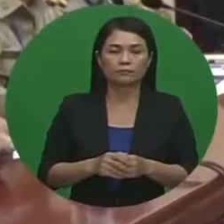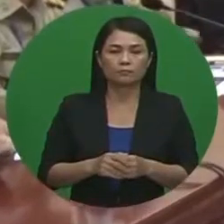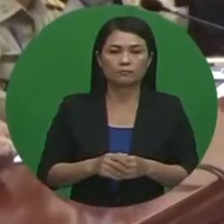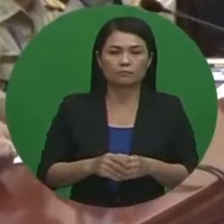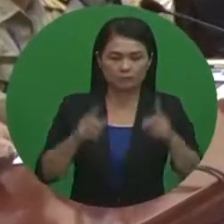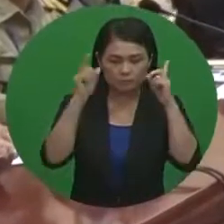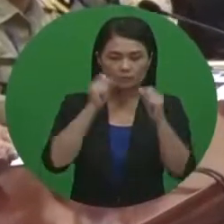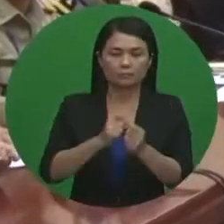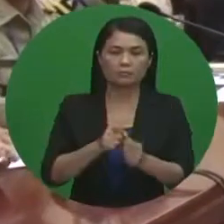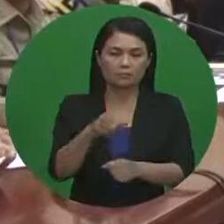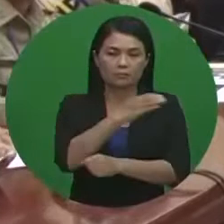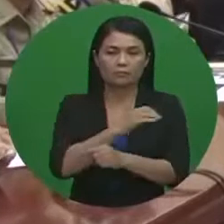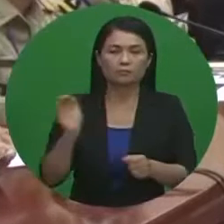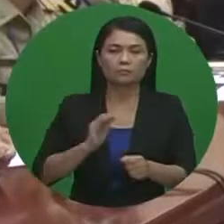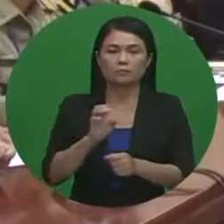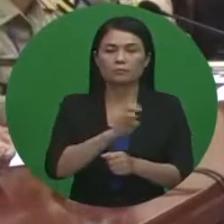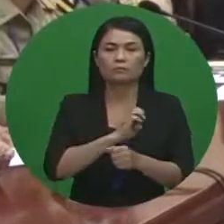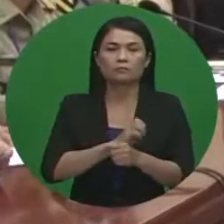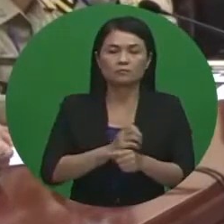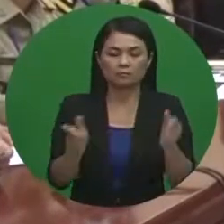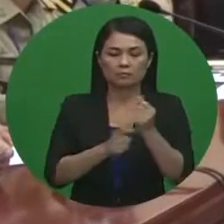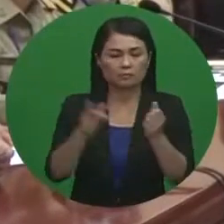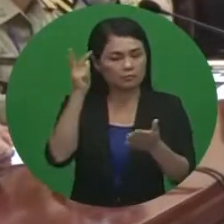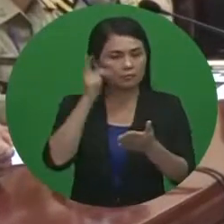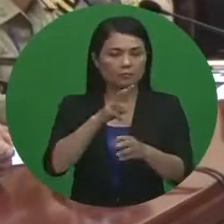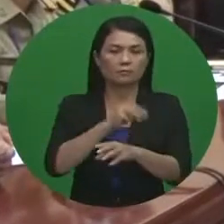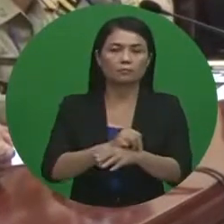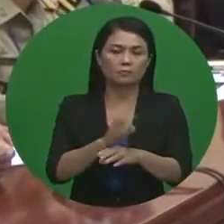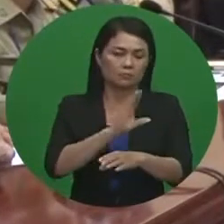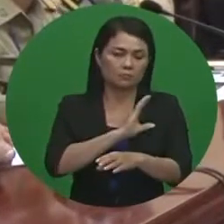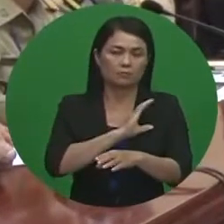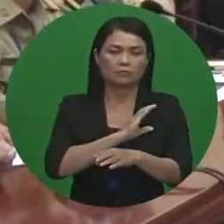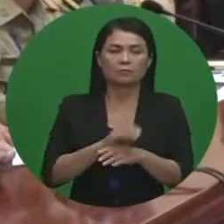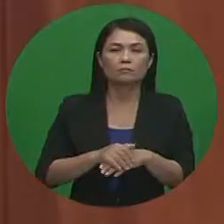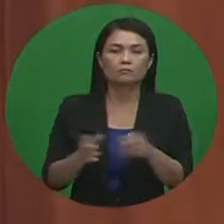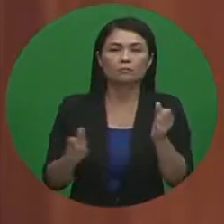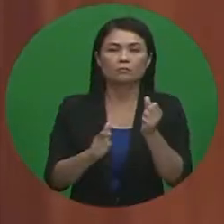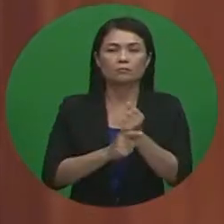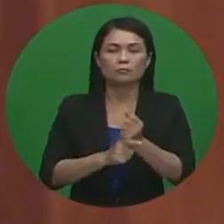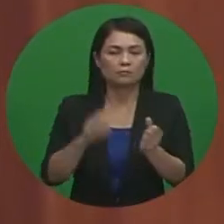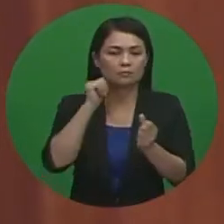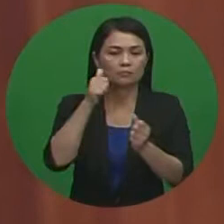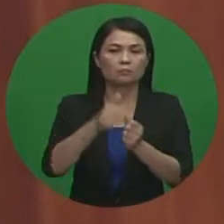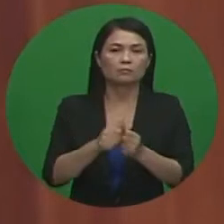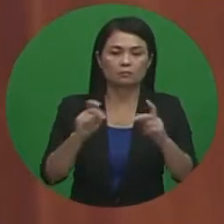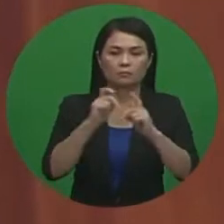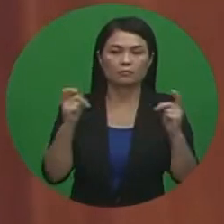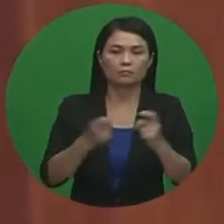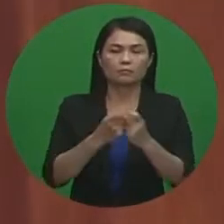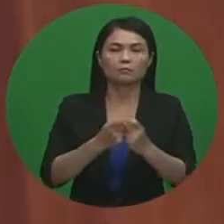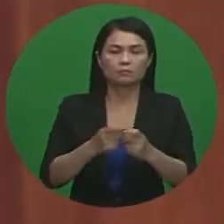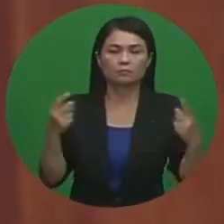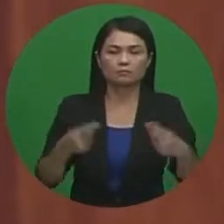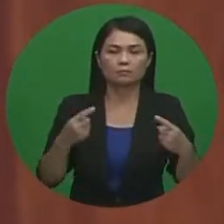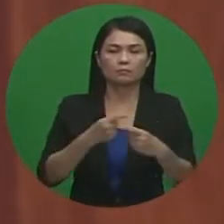ឯកឧត្តមឧត្តមសេនីយ៍ឯកសរសិទ្ធិអនុរដ្ឋលេខាធិការក្រសួងមហាផ្ទៃនិងជាអនុប្រធានអចិន្ត្រៃយ៍នៃគណៈកម្មាធិការប្រ